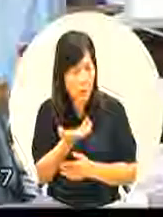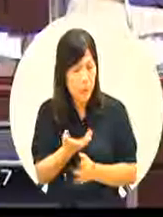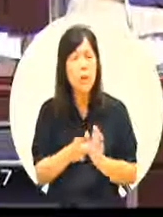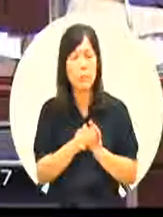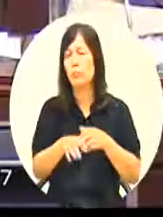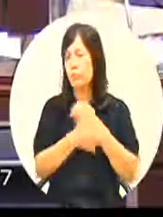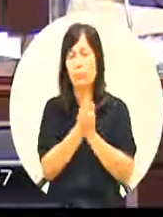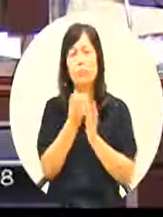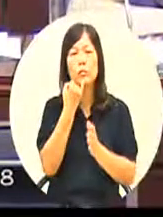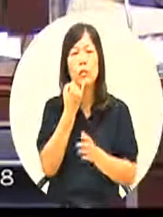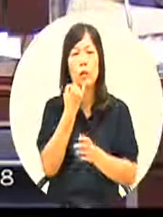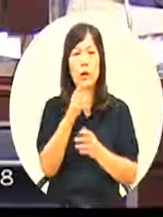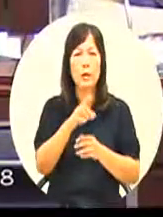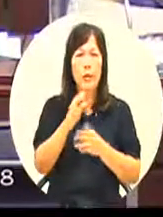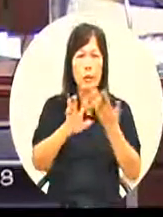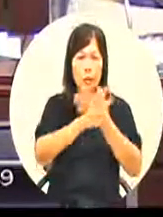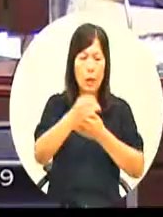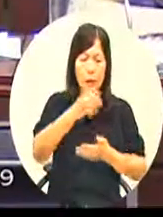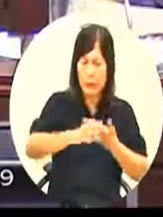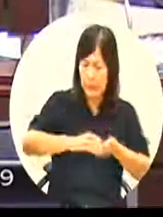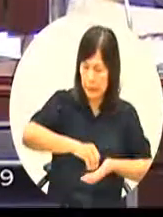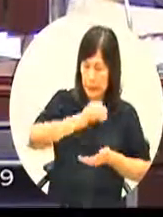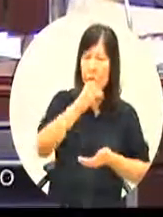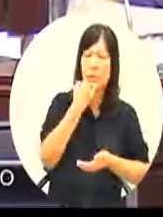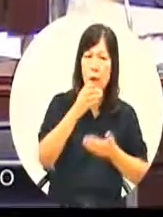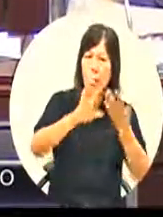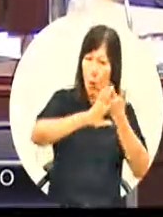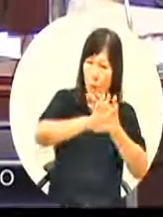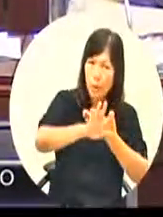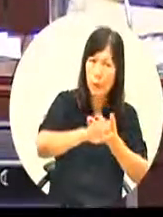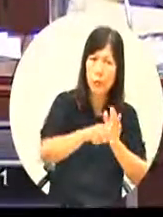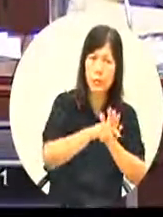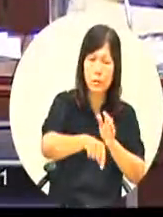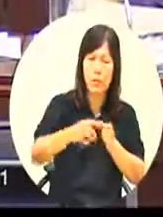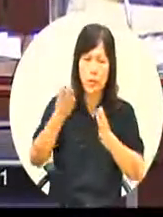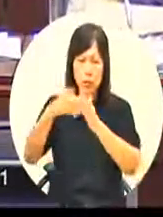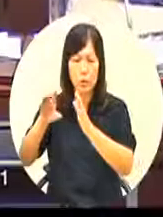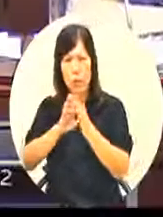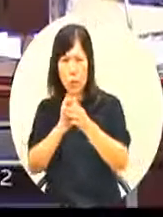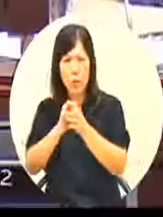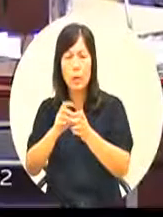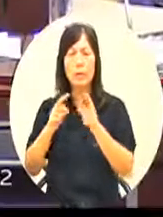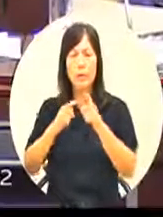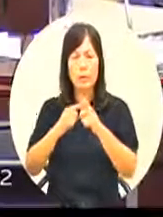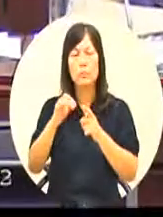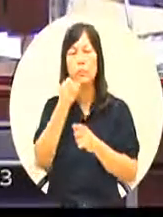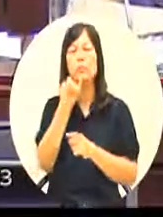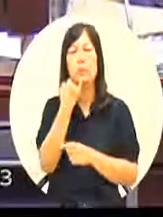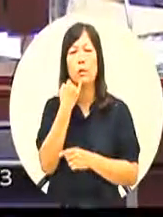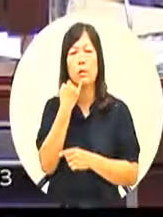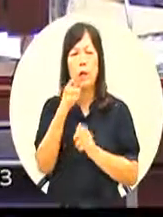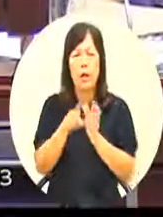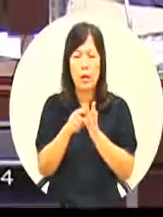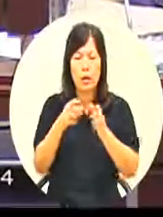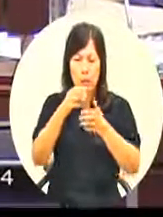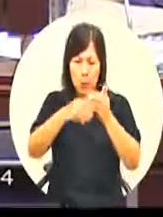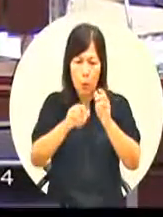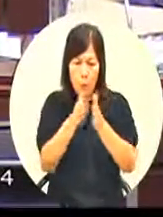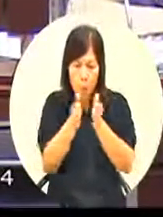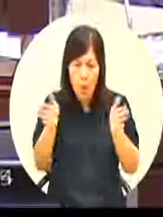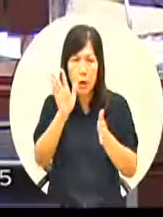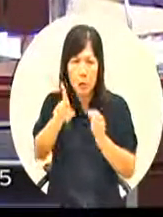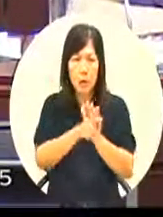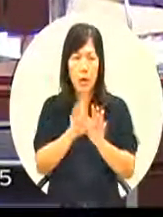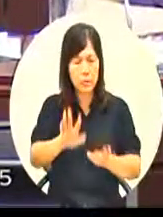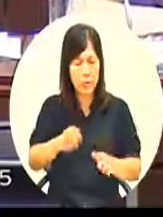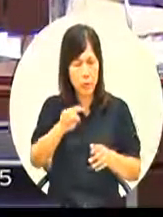我们定的办法就是外部提案，这个外部就是跟这个学校相关的人都可以了，他放得很宽的。 可是现在出了一个